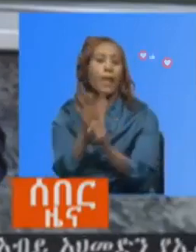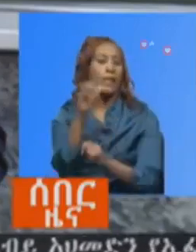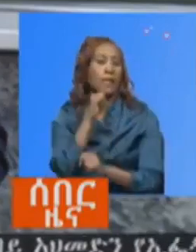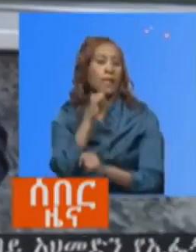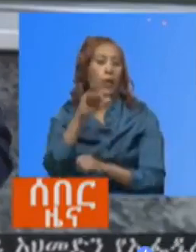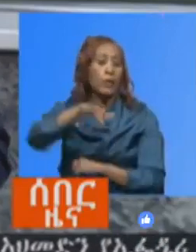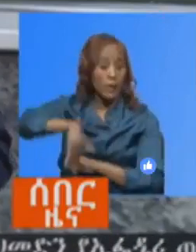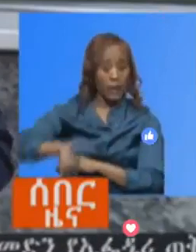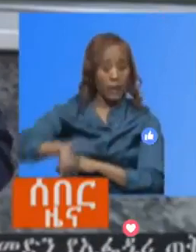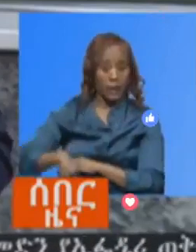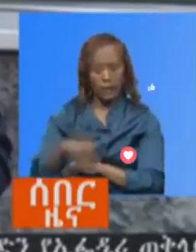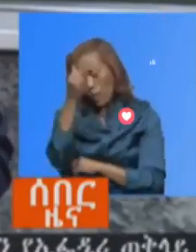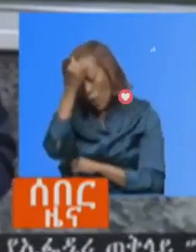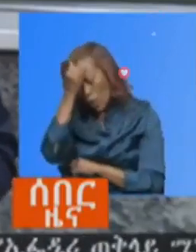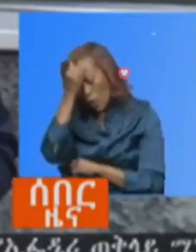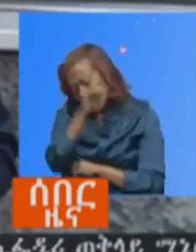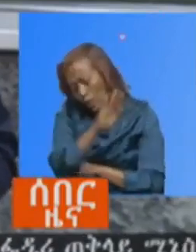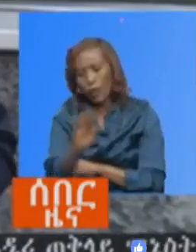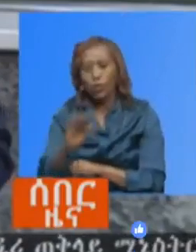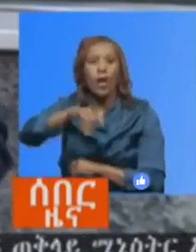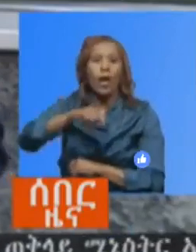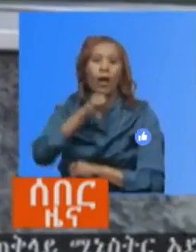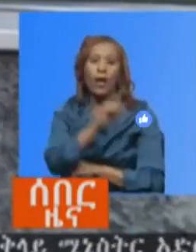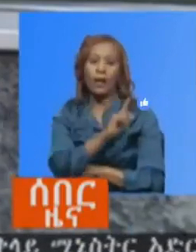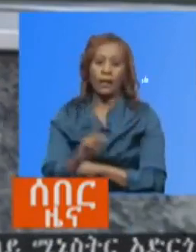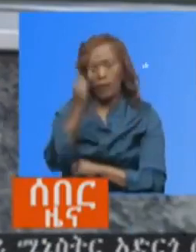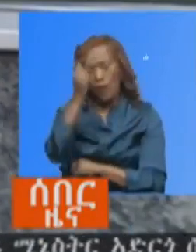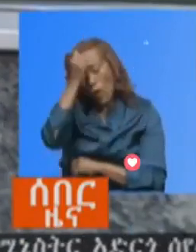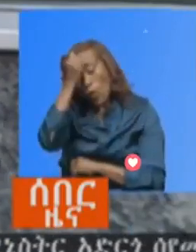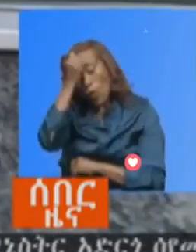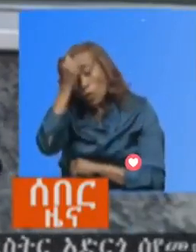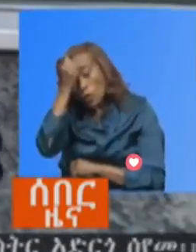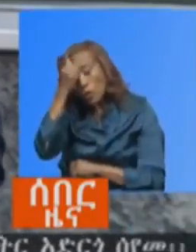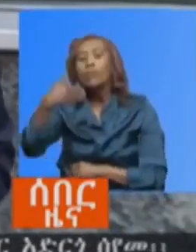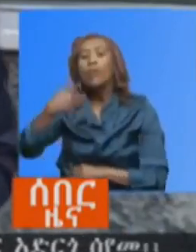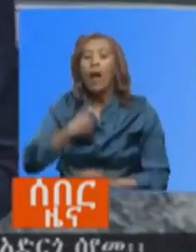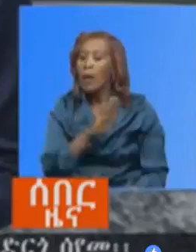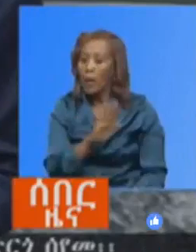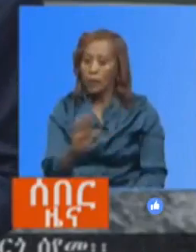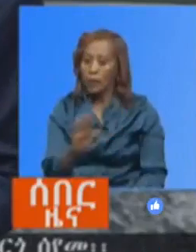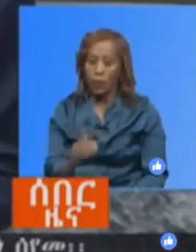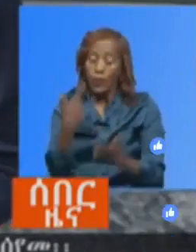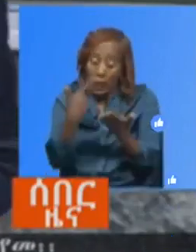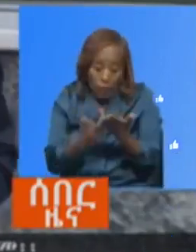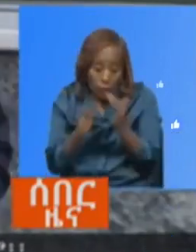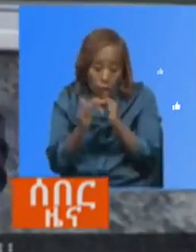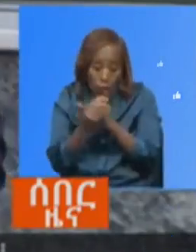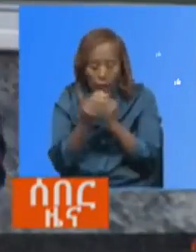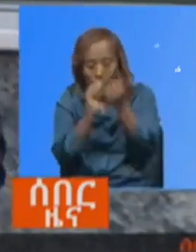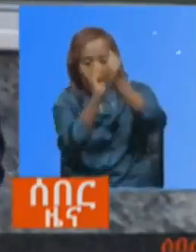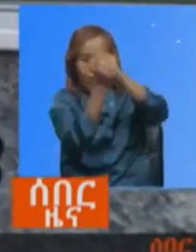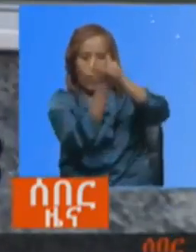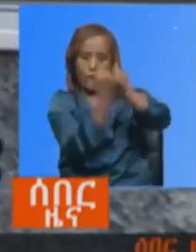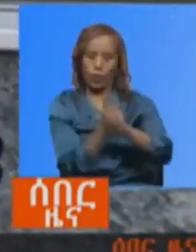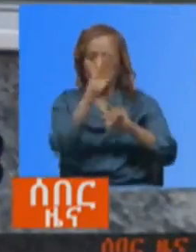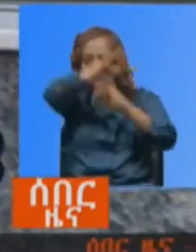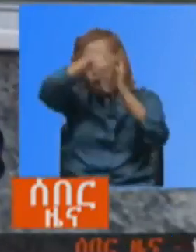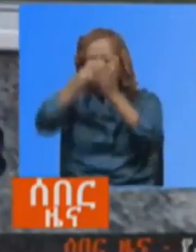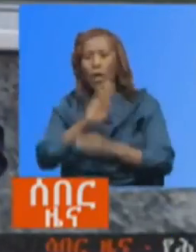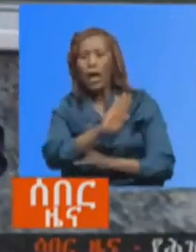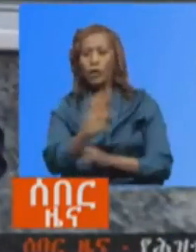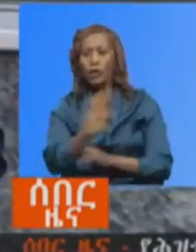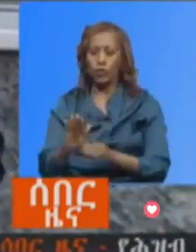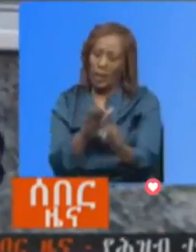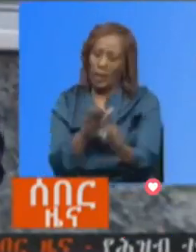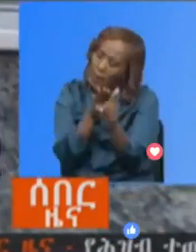ሲቀር መቆጨታችሁ አይቀርም፣ መቆጨትም አለባችሁ። ይህንንም ሁኔታ ለመለወጥ ለሁላችሁም